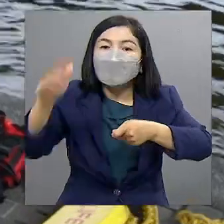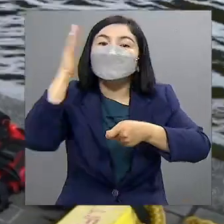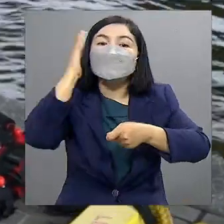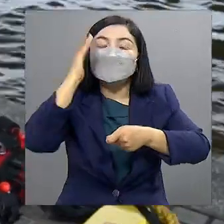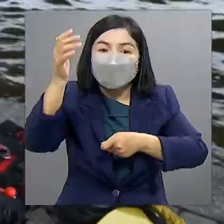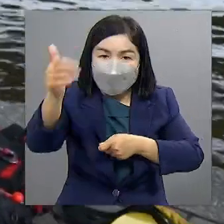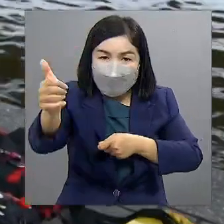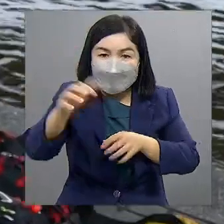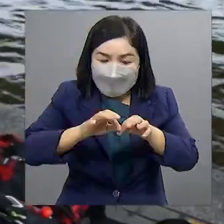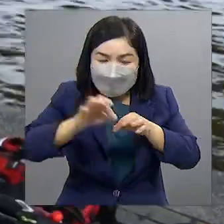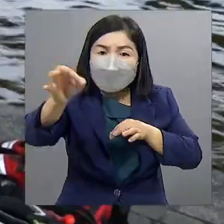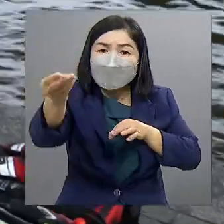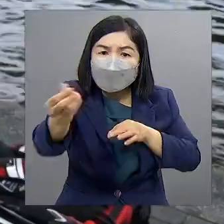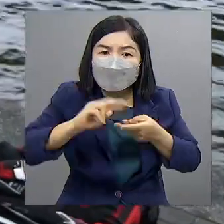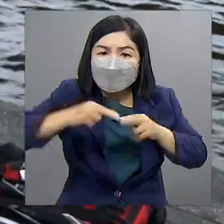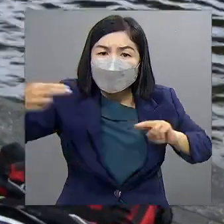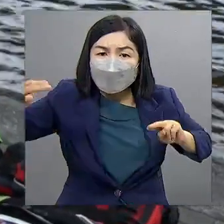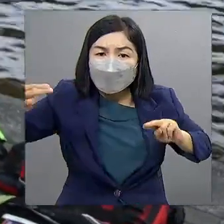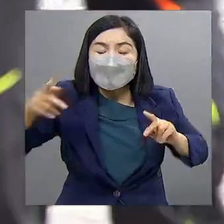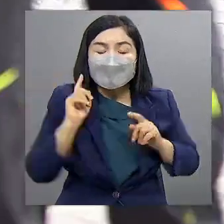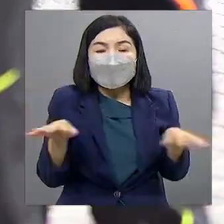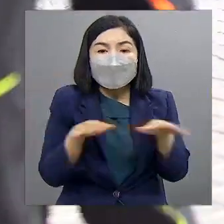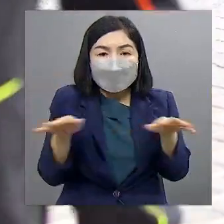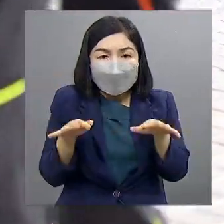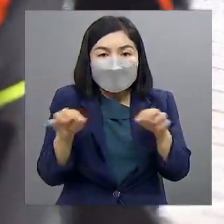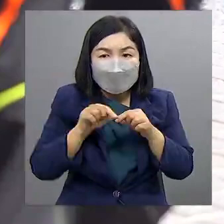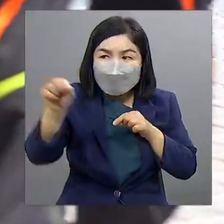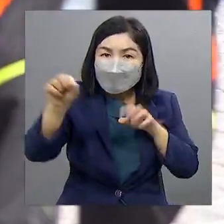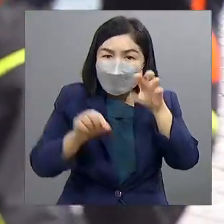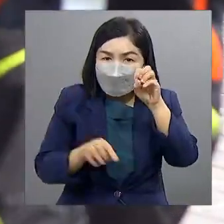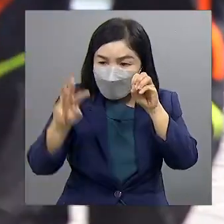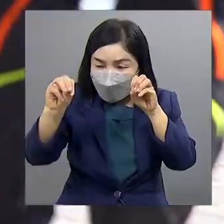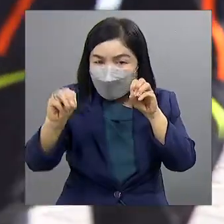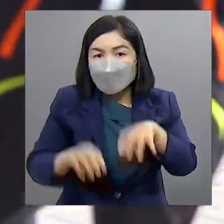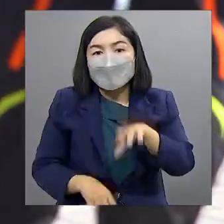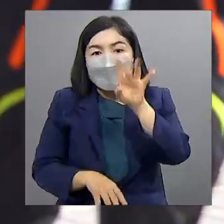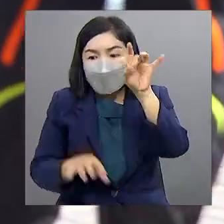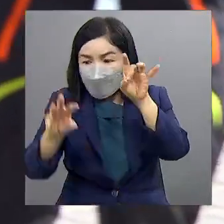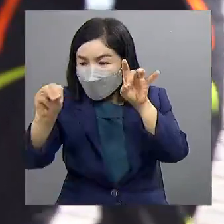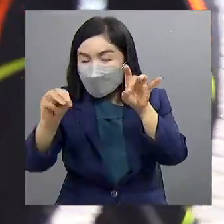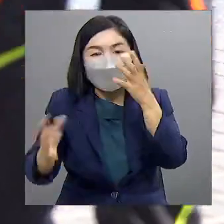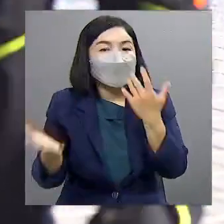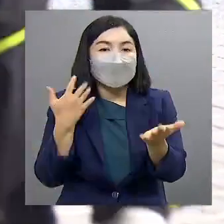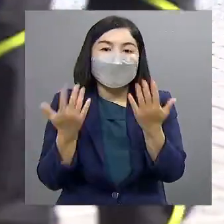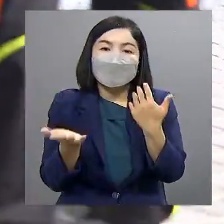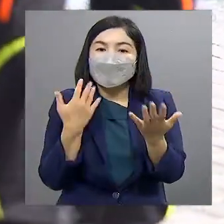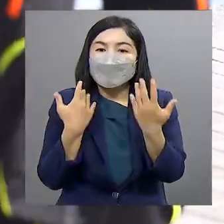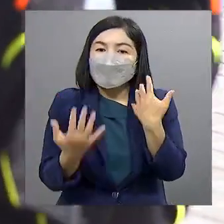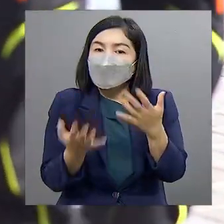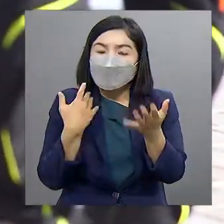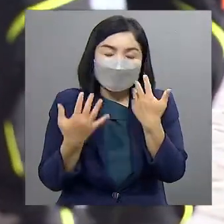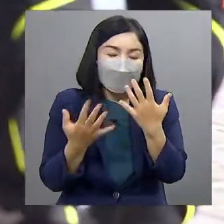มาณกี่เมตรคะ ปกติเราทำงานกันก็มี50ถึง100เมตรใช่ครับแล้วแต่พื้นที่แล้วแต่พื้นที่เราจะ